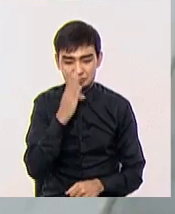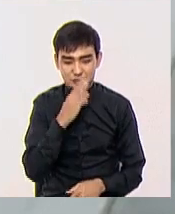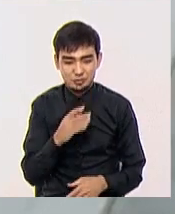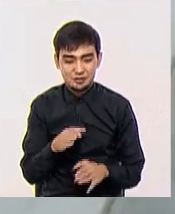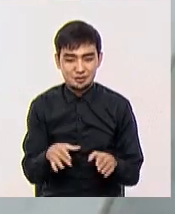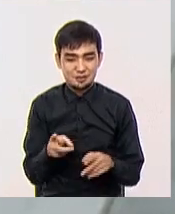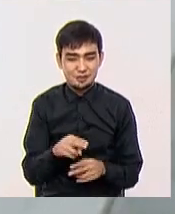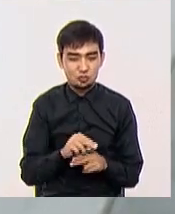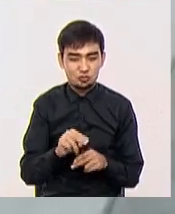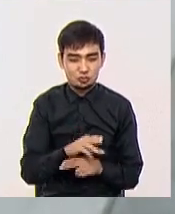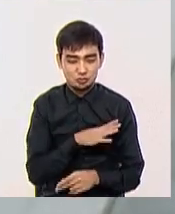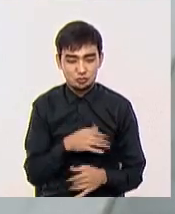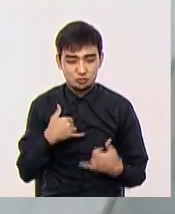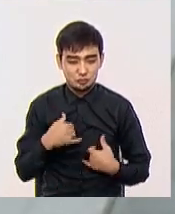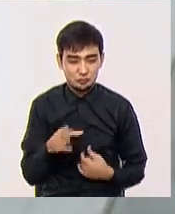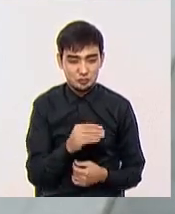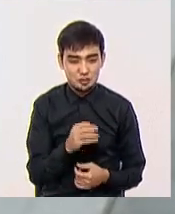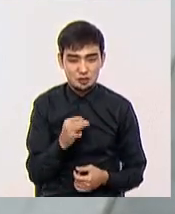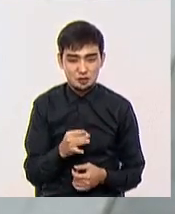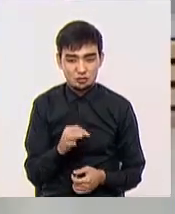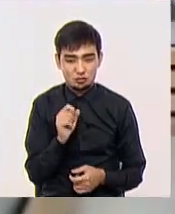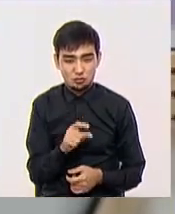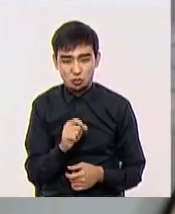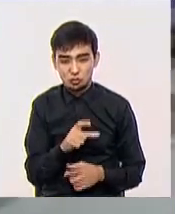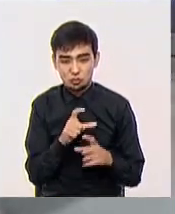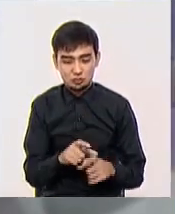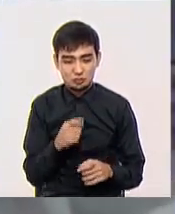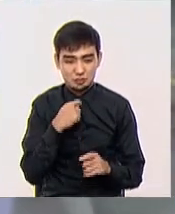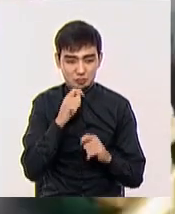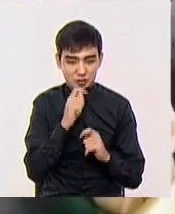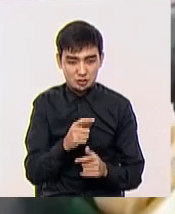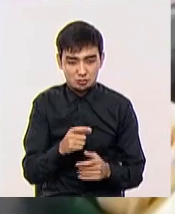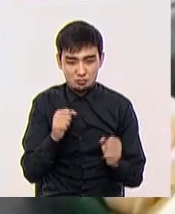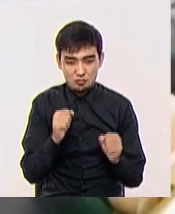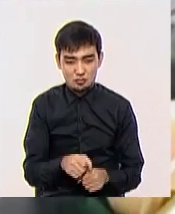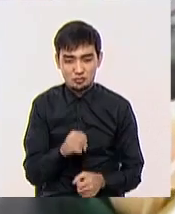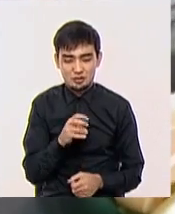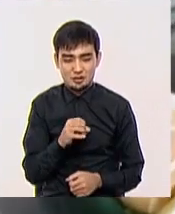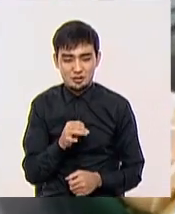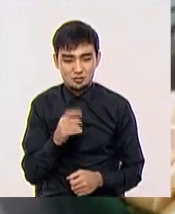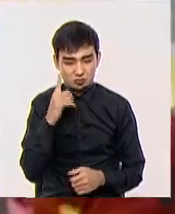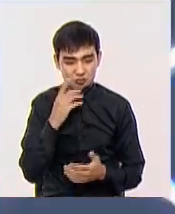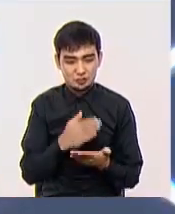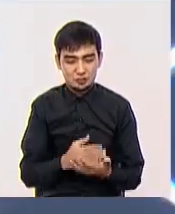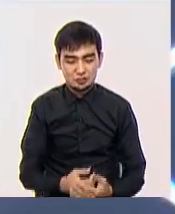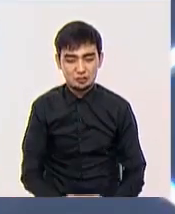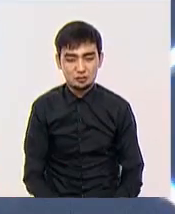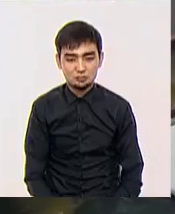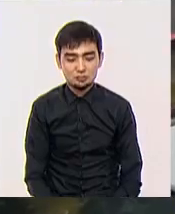балаларына білім беріп жүрген жандарға, алтын адамдарға сый құрмет көрсеткенде тұрған ештеңе жоқ деп есептейді.